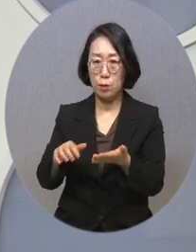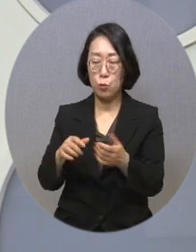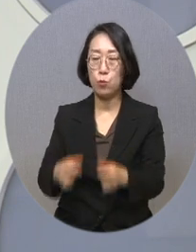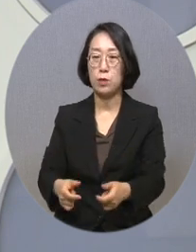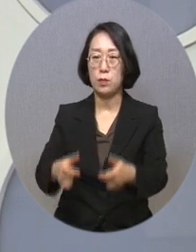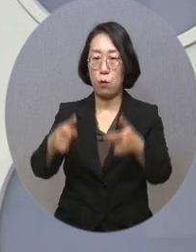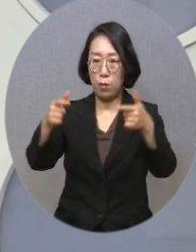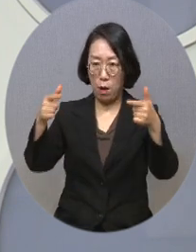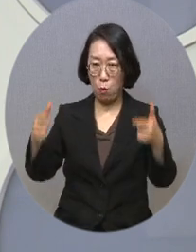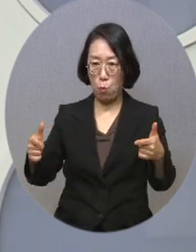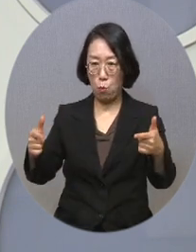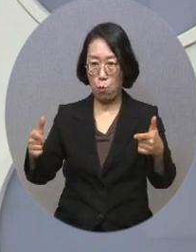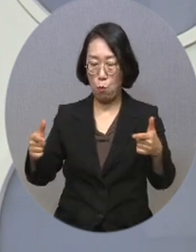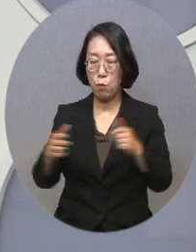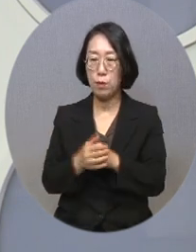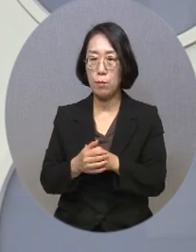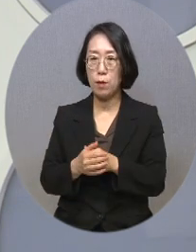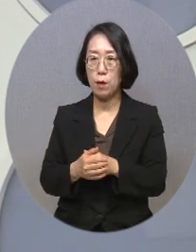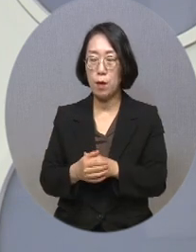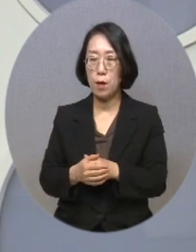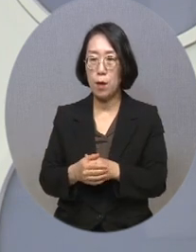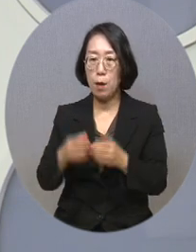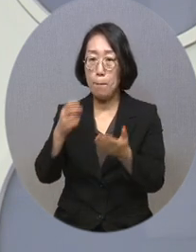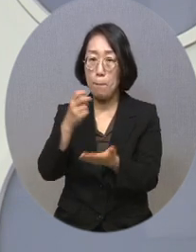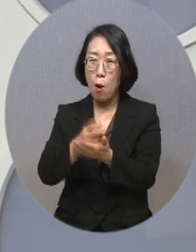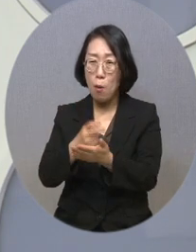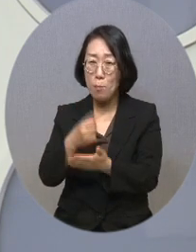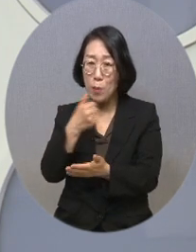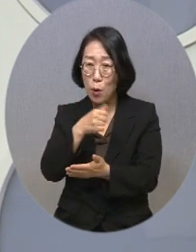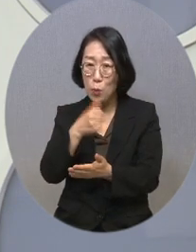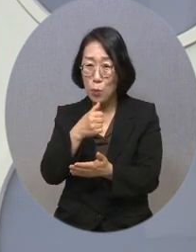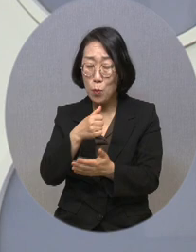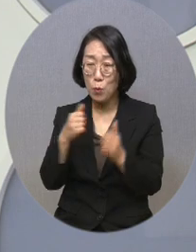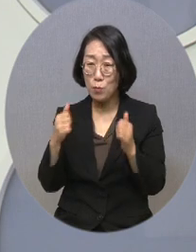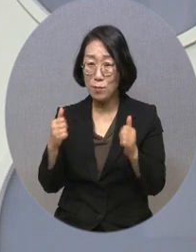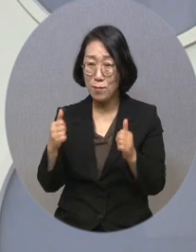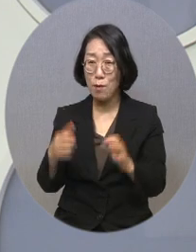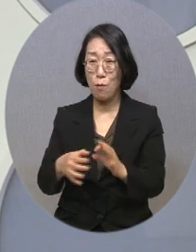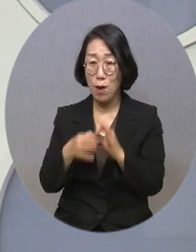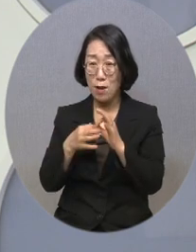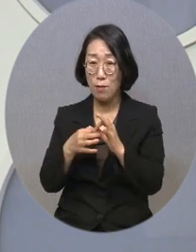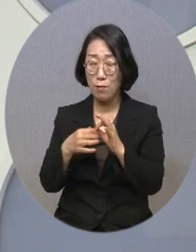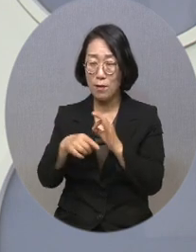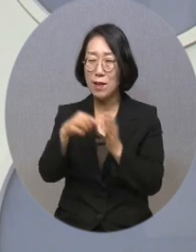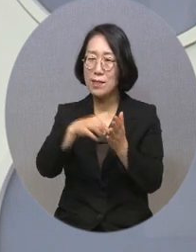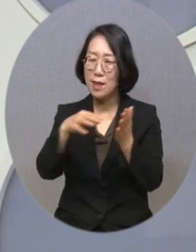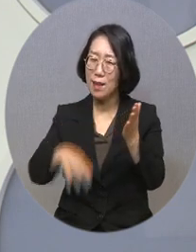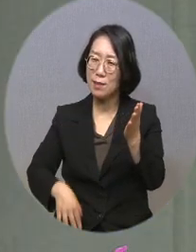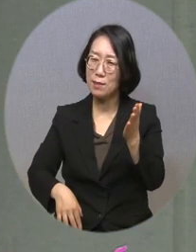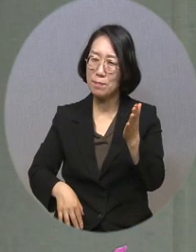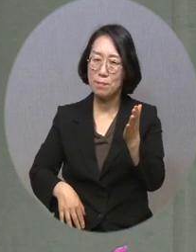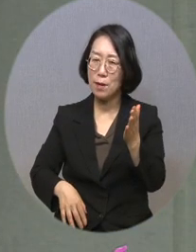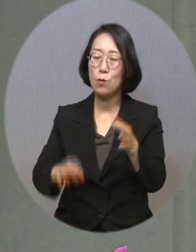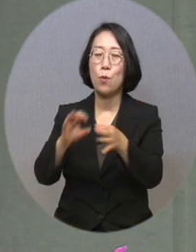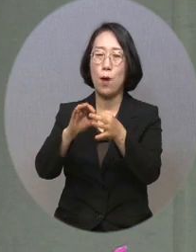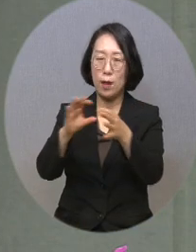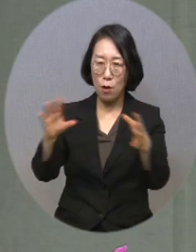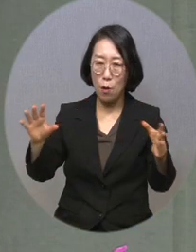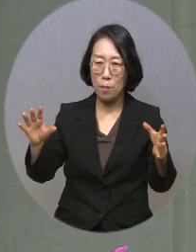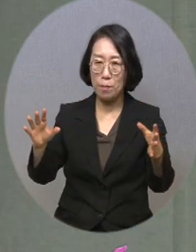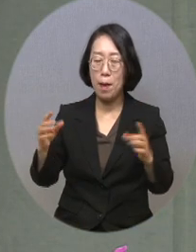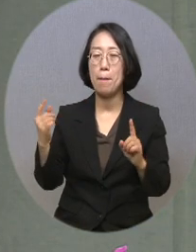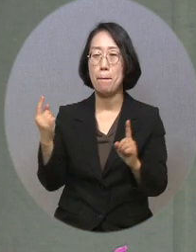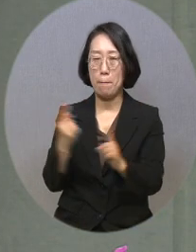많아졌고 이러다 보니까 변호사들이 이제는 세무 업무를 할 수 있는 그런 부분들은 아닌 것으로 이렇게 됐죠. 아, 네.